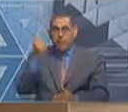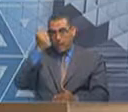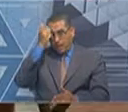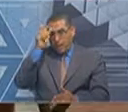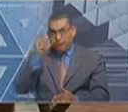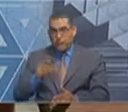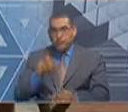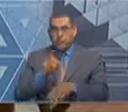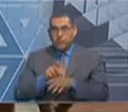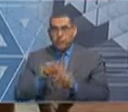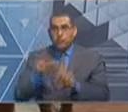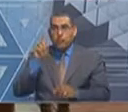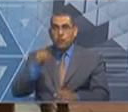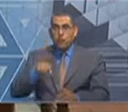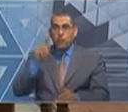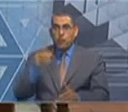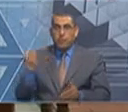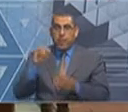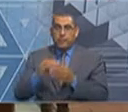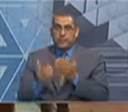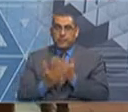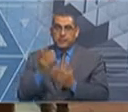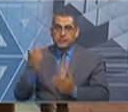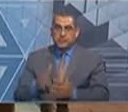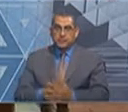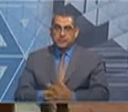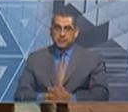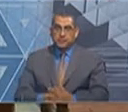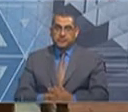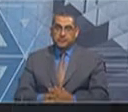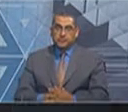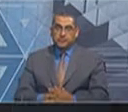إصابة يومية جديدة.